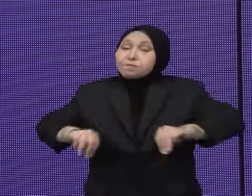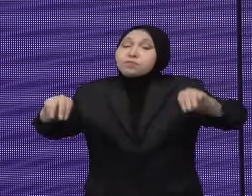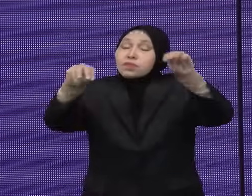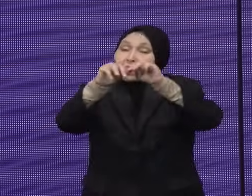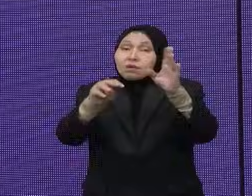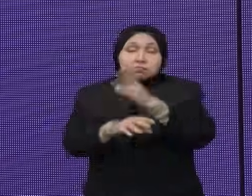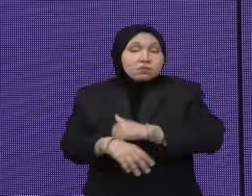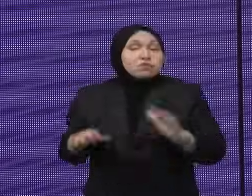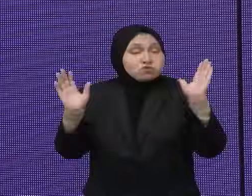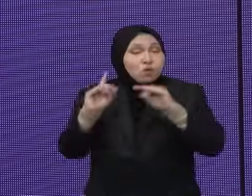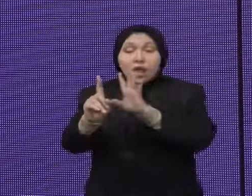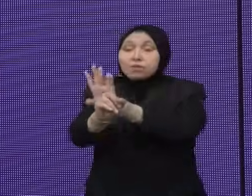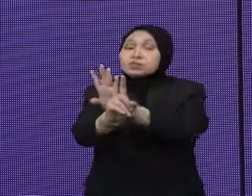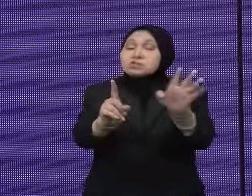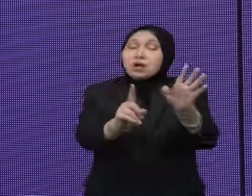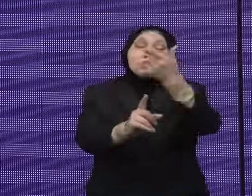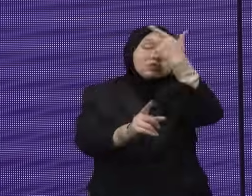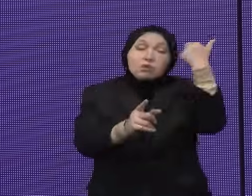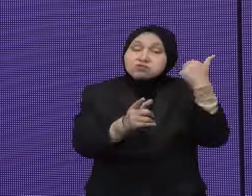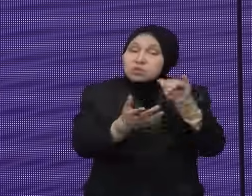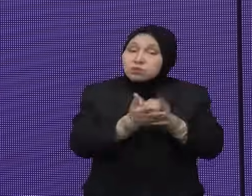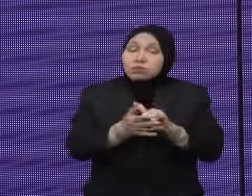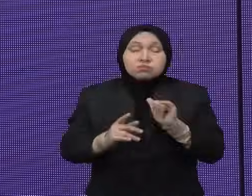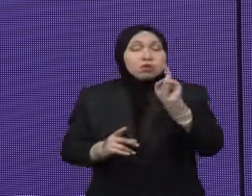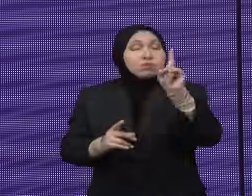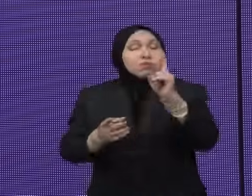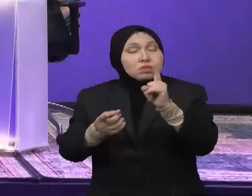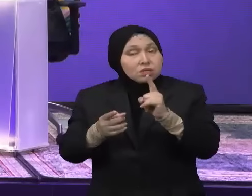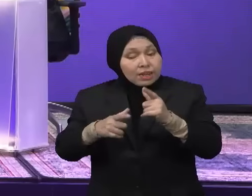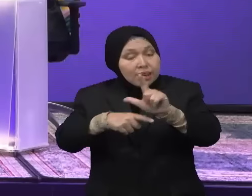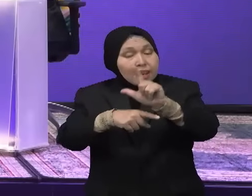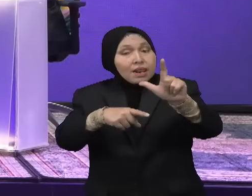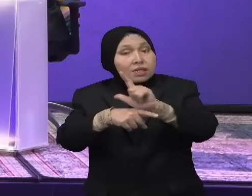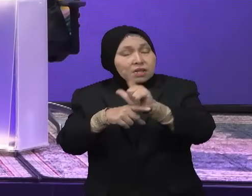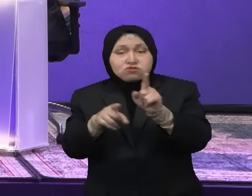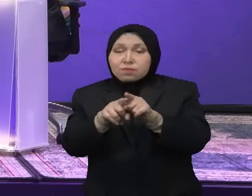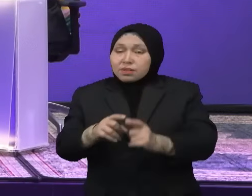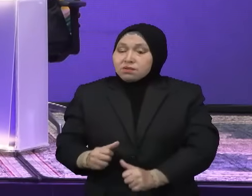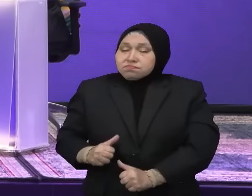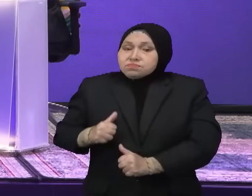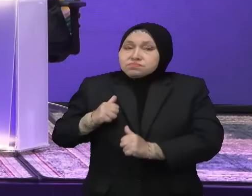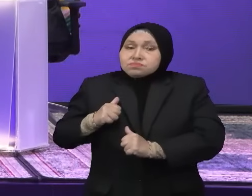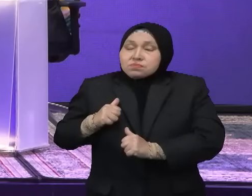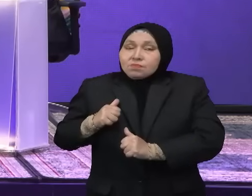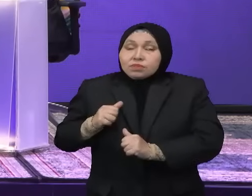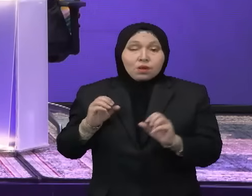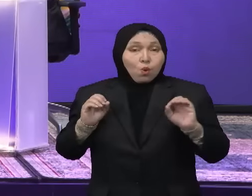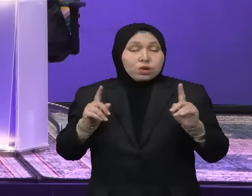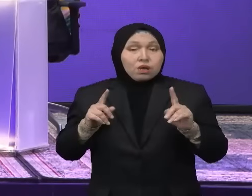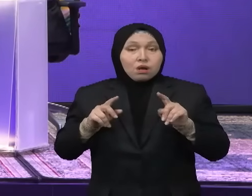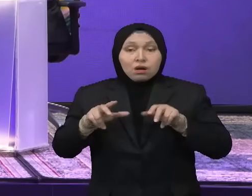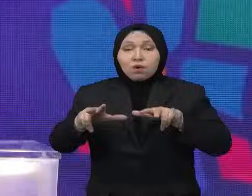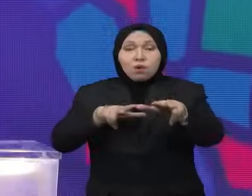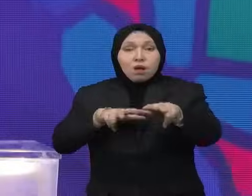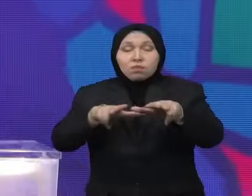dan juga solat berjemaah? Kerana itu adalah satu latihan, macam tentera lah Ustaz. Kalau tentera tu okey, kawat ke